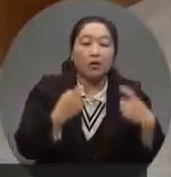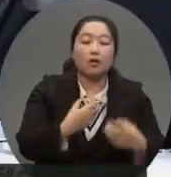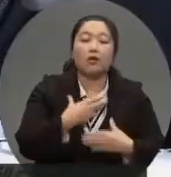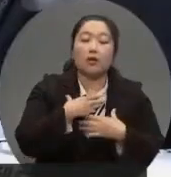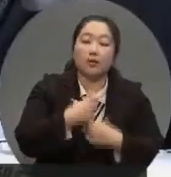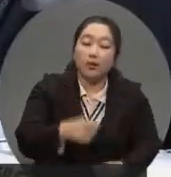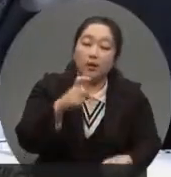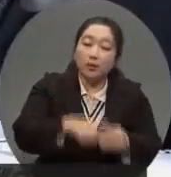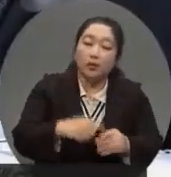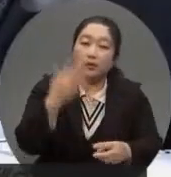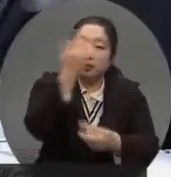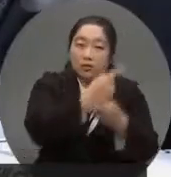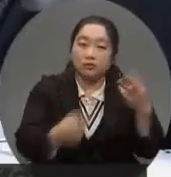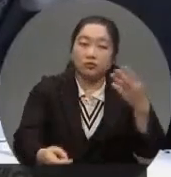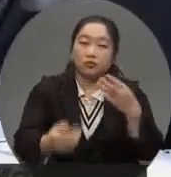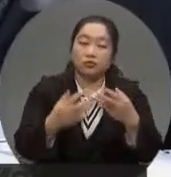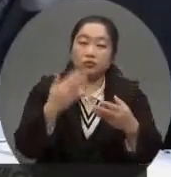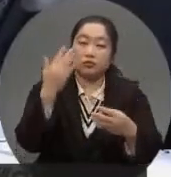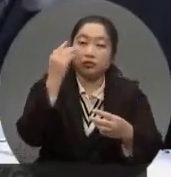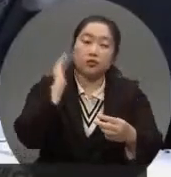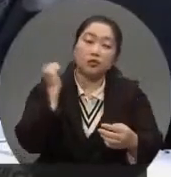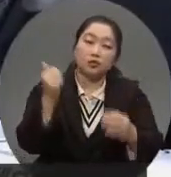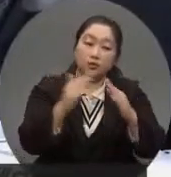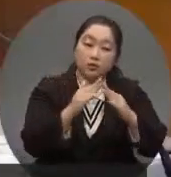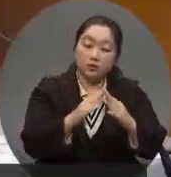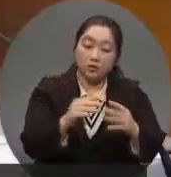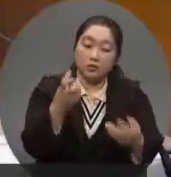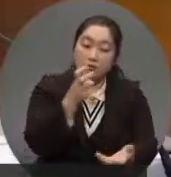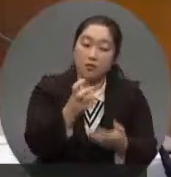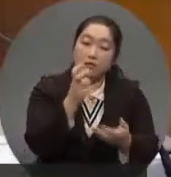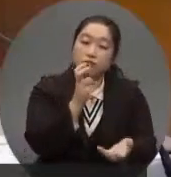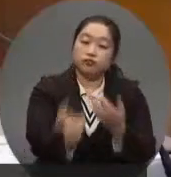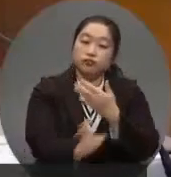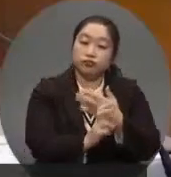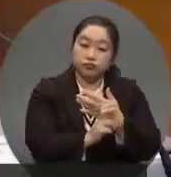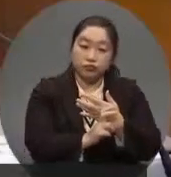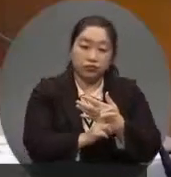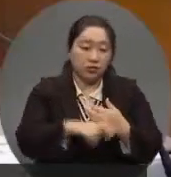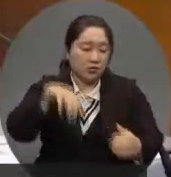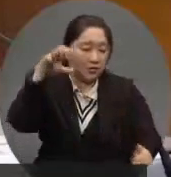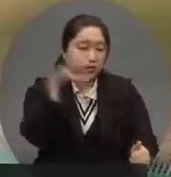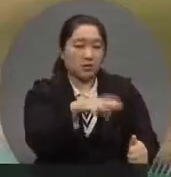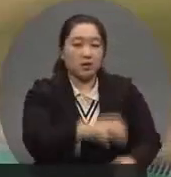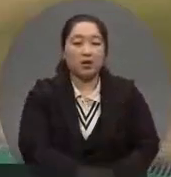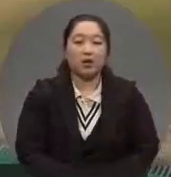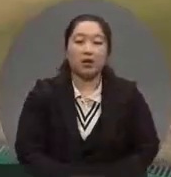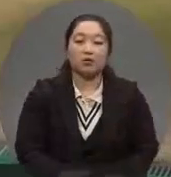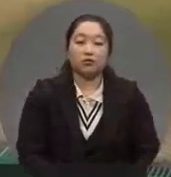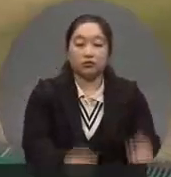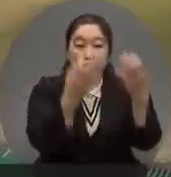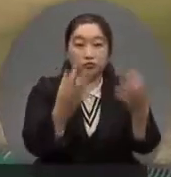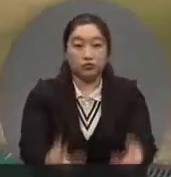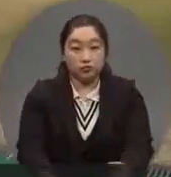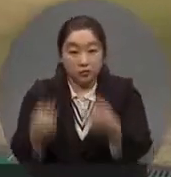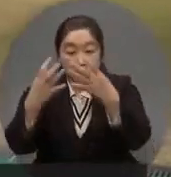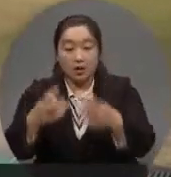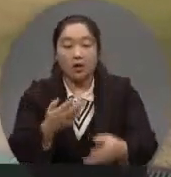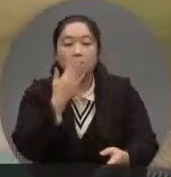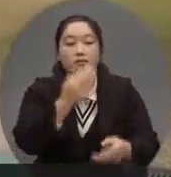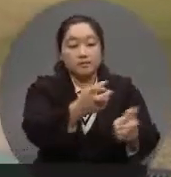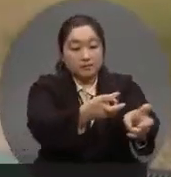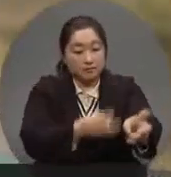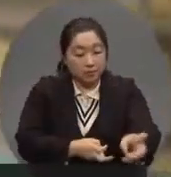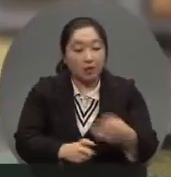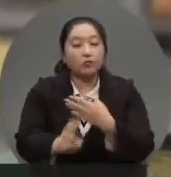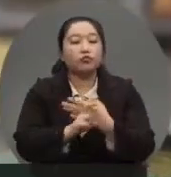청남대가 앞장서 법을 어긴 부분에도 의원들의 질타가 쏟아졌습니다 축제 때마다 운영하던 푸드트럭 알고보니